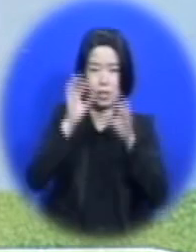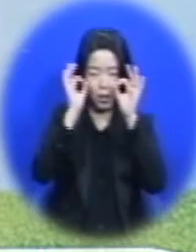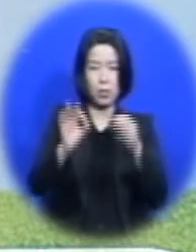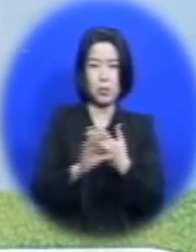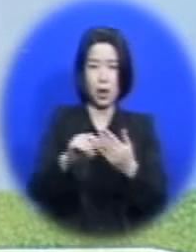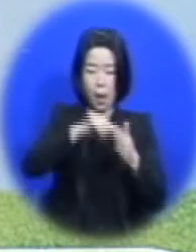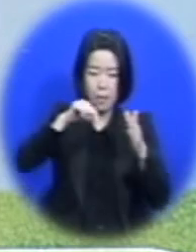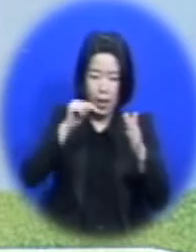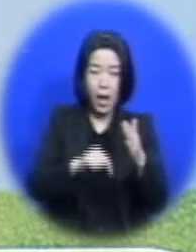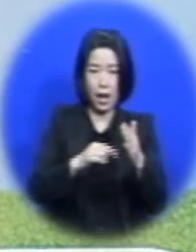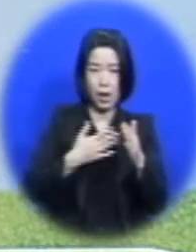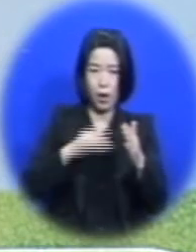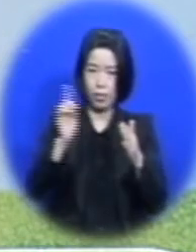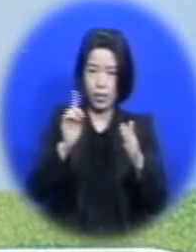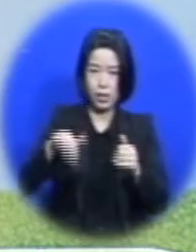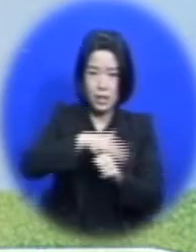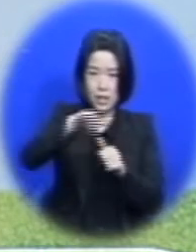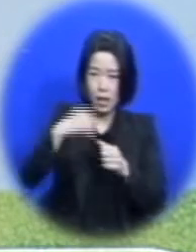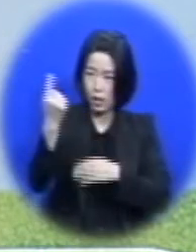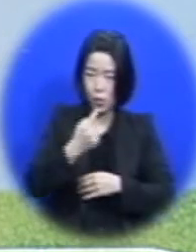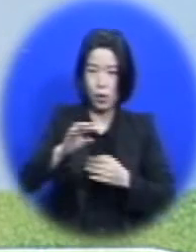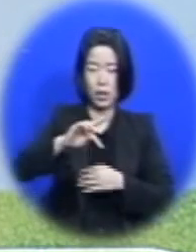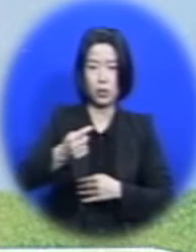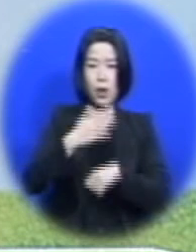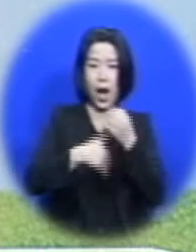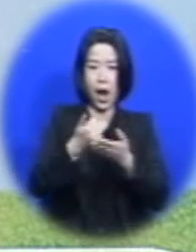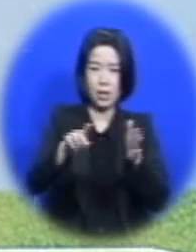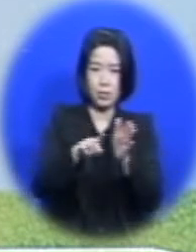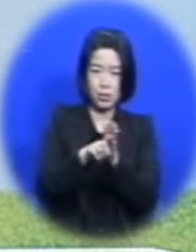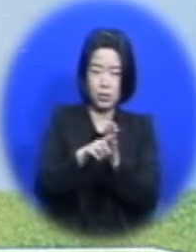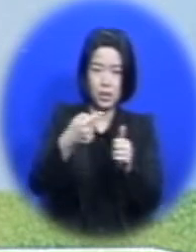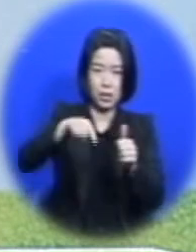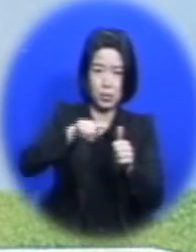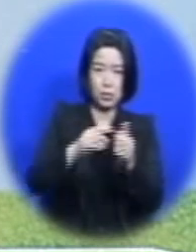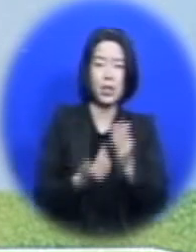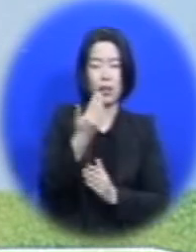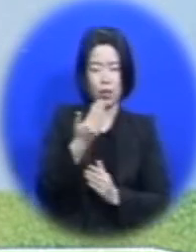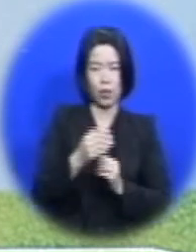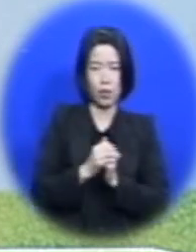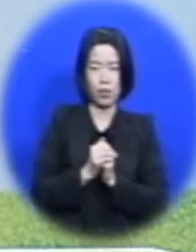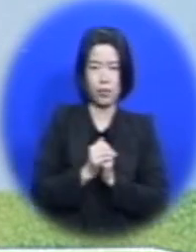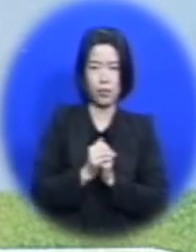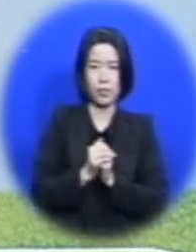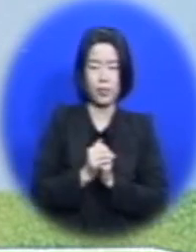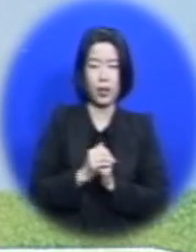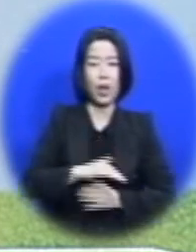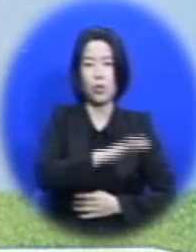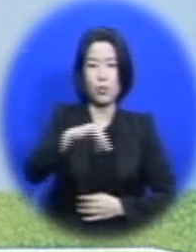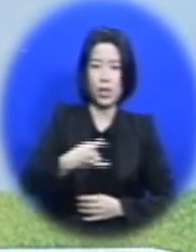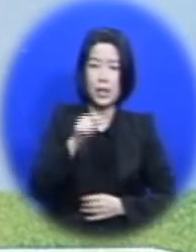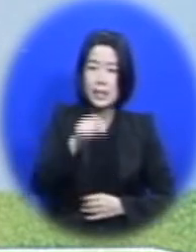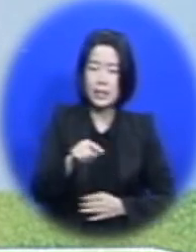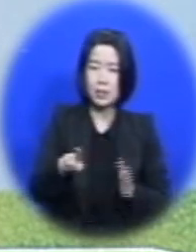안에 어떤 상황이 와도 하나님을 의지하는 믿음이 챙기는 거예요 우리에게는 이미